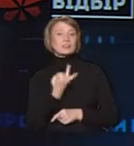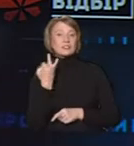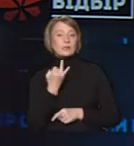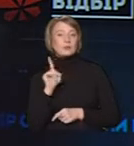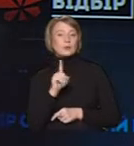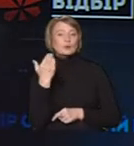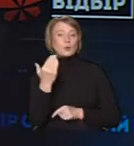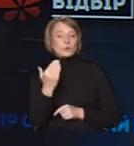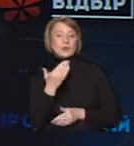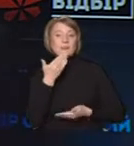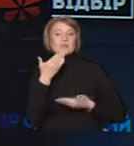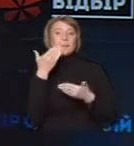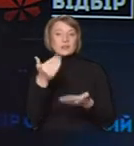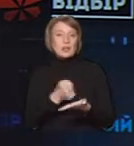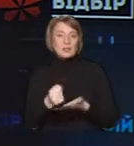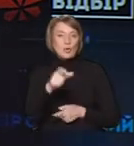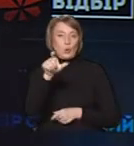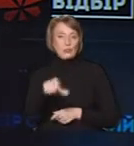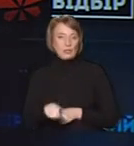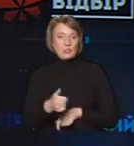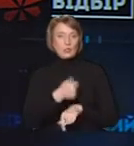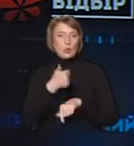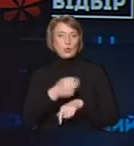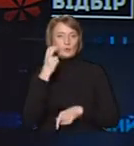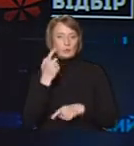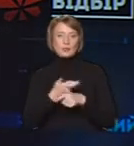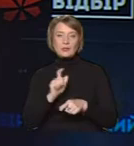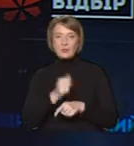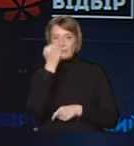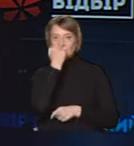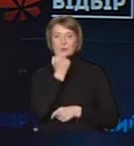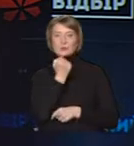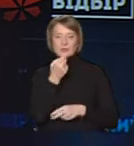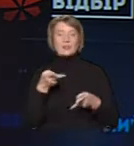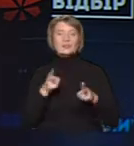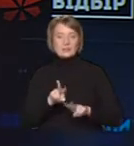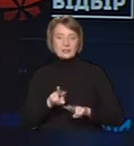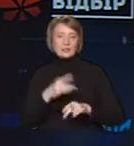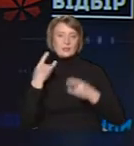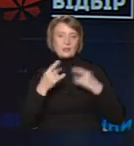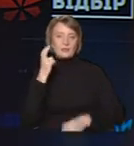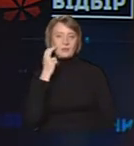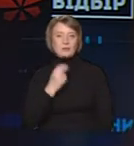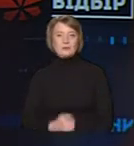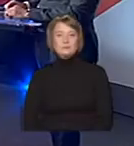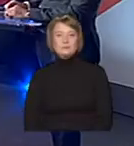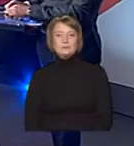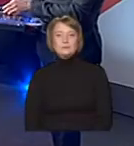ви б спитали кандидата на посаду міського голови Києва. Дякую дуже. Мене звати Олег Борисов. Залишайтесь з телеканалом «Київ».